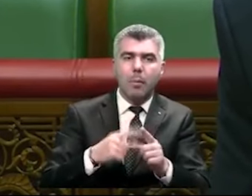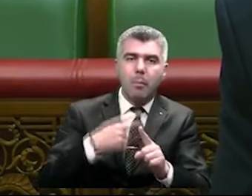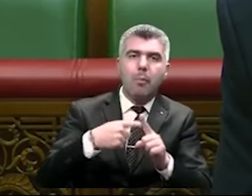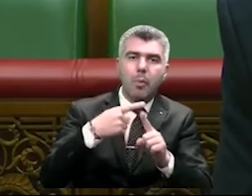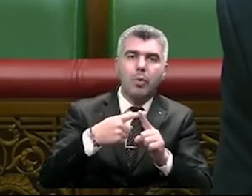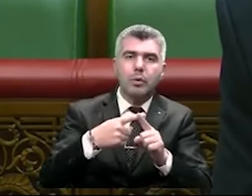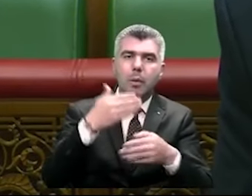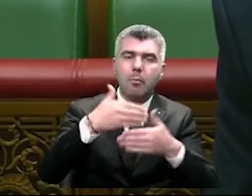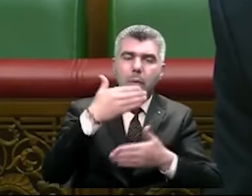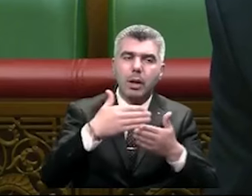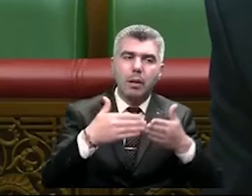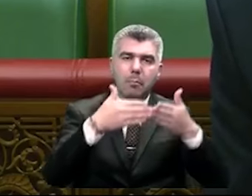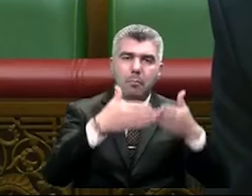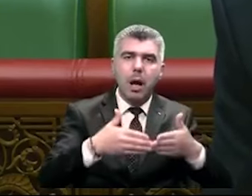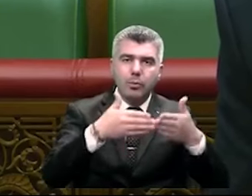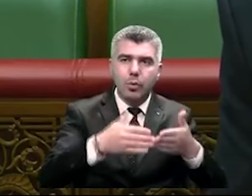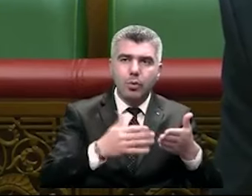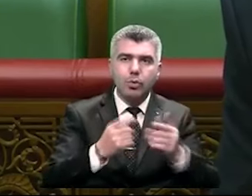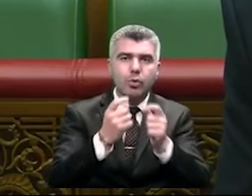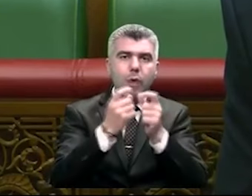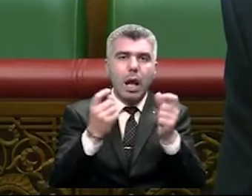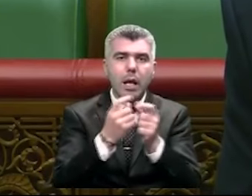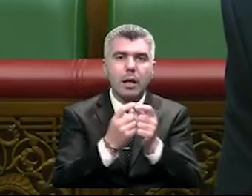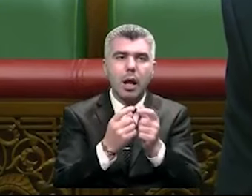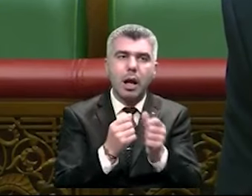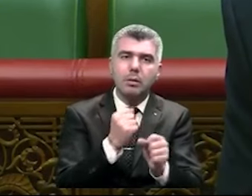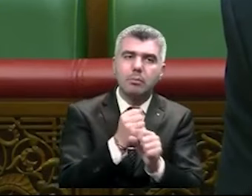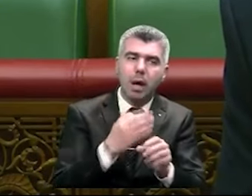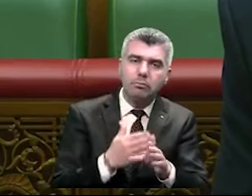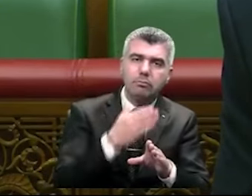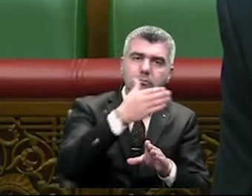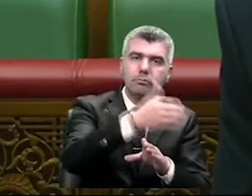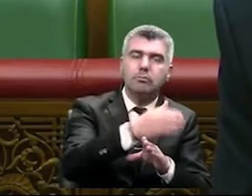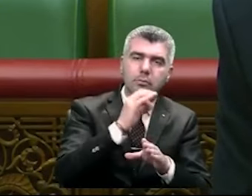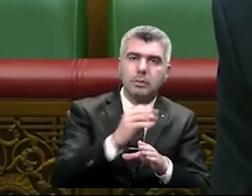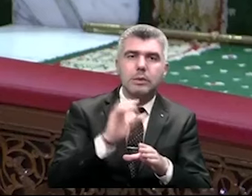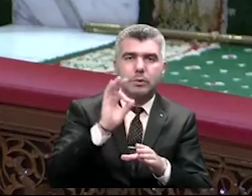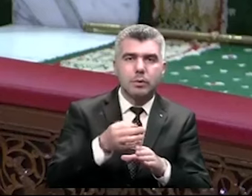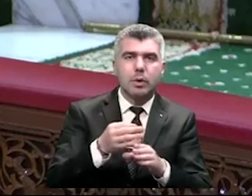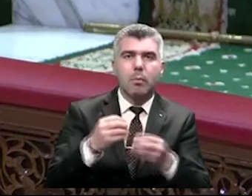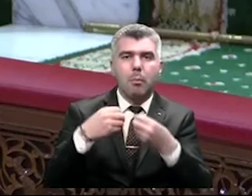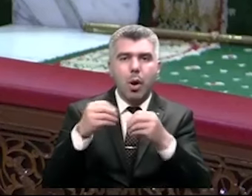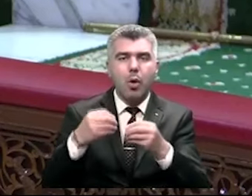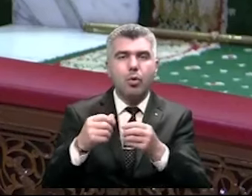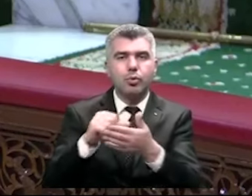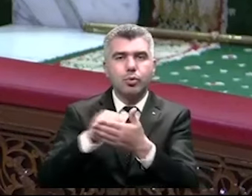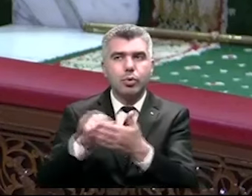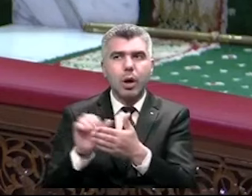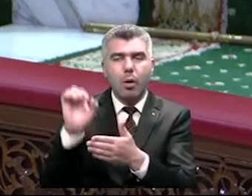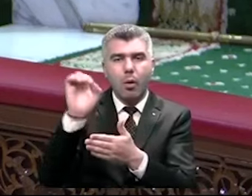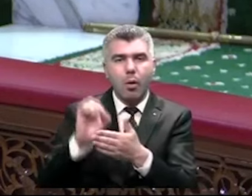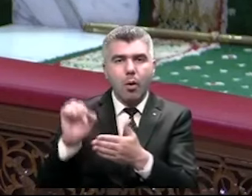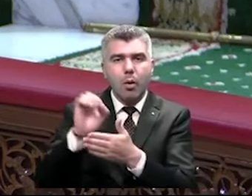في مجال نقل البضائع وغيرها بحيث انه يمثل رافعه اساسيه ومهمه للتنميه الاقتصاديه ومحركا